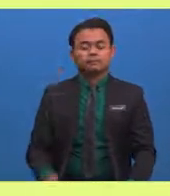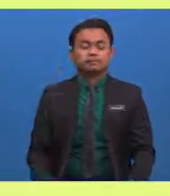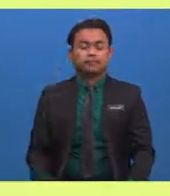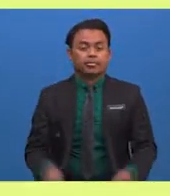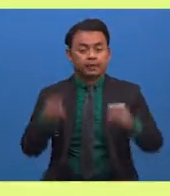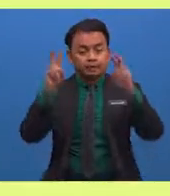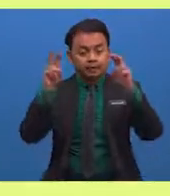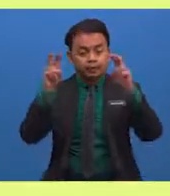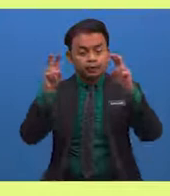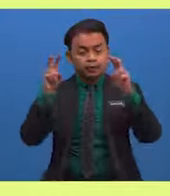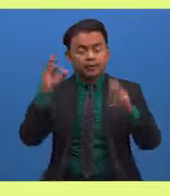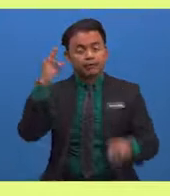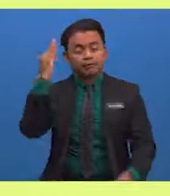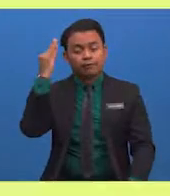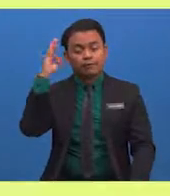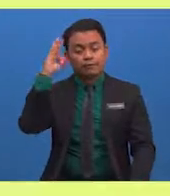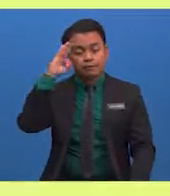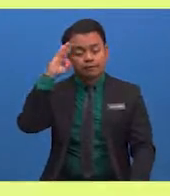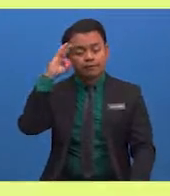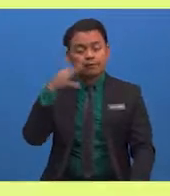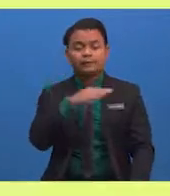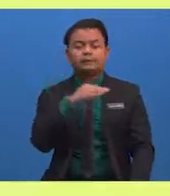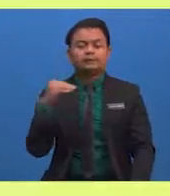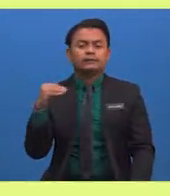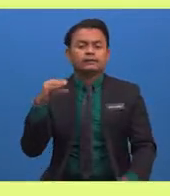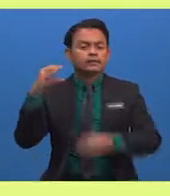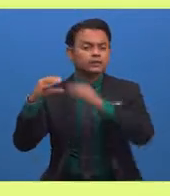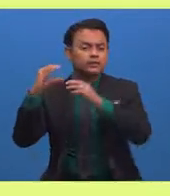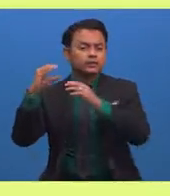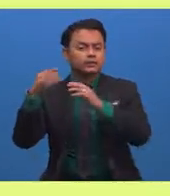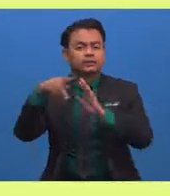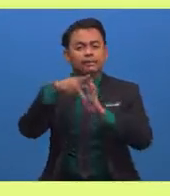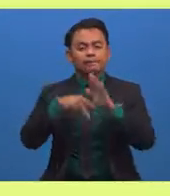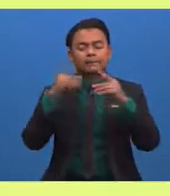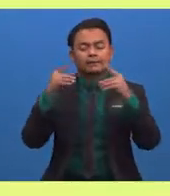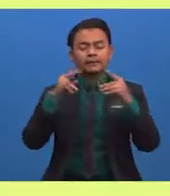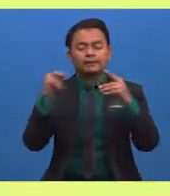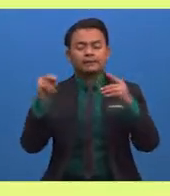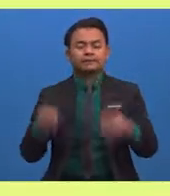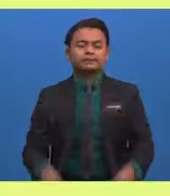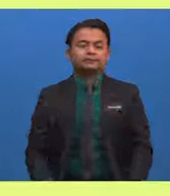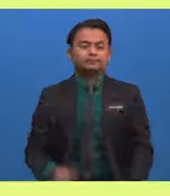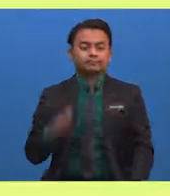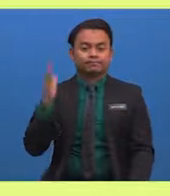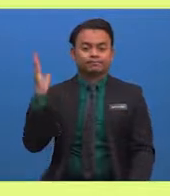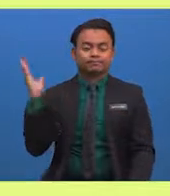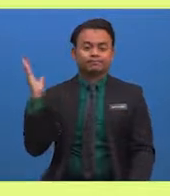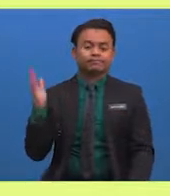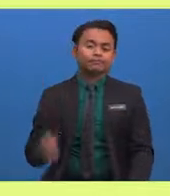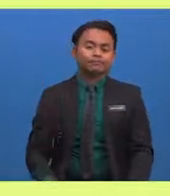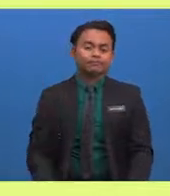ciri-ciri pendidikan pada zaman Khalifah Abbasiyah pada abad ke-11 hingga ke-12 Masihi.